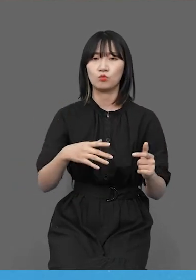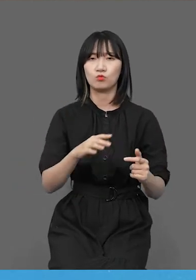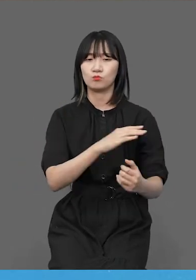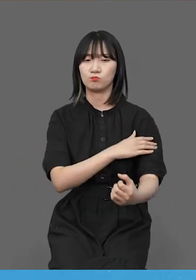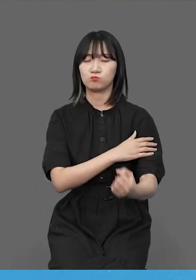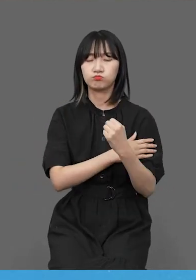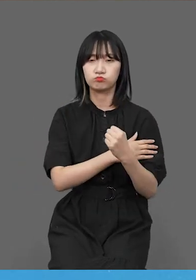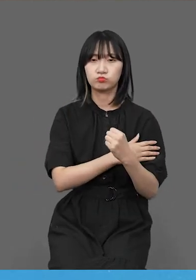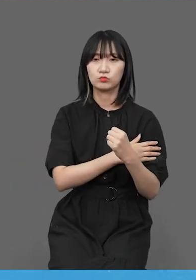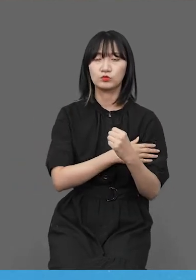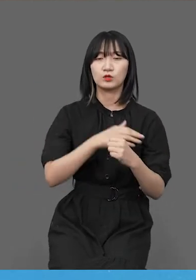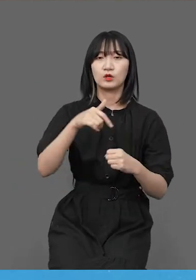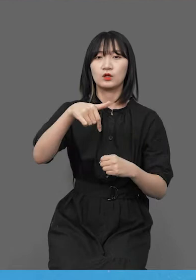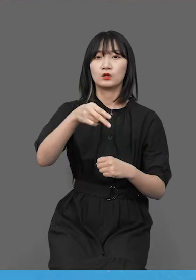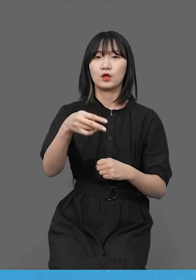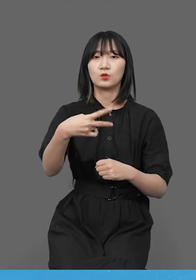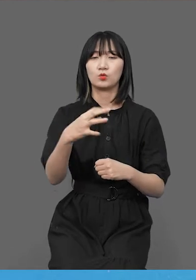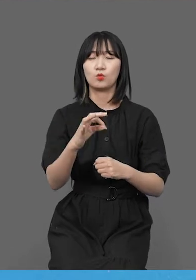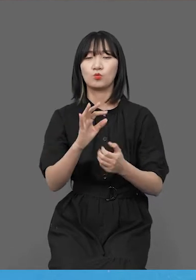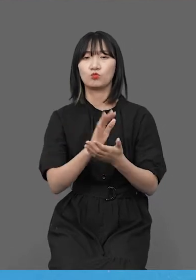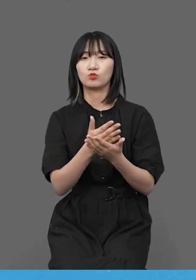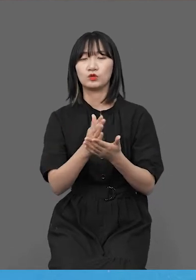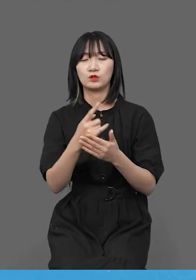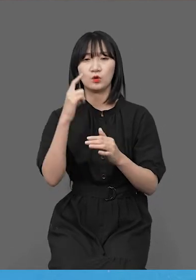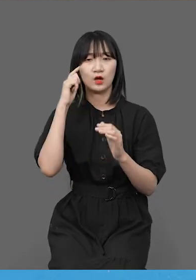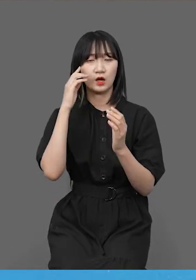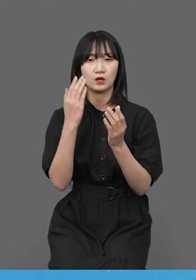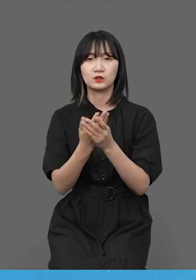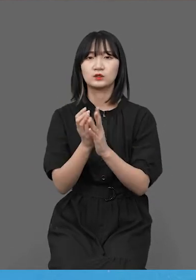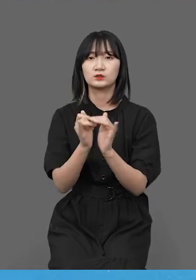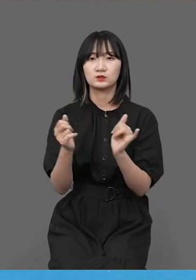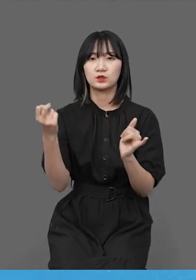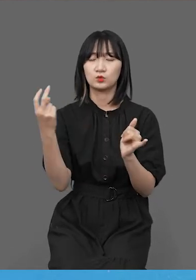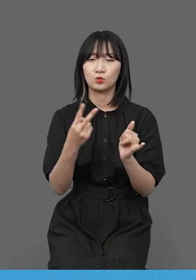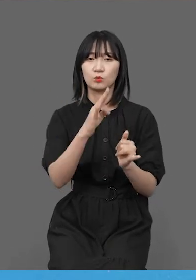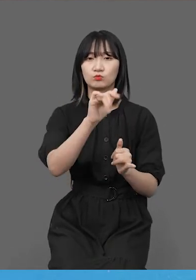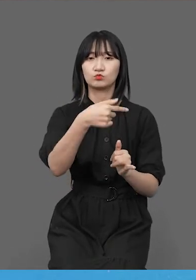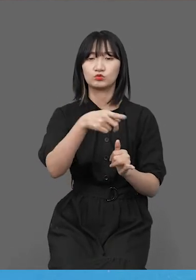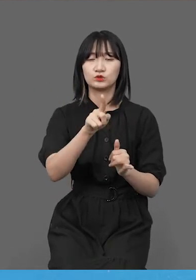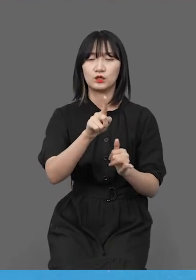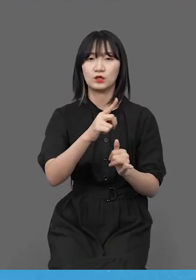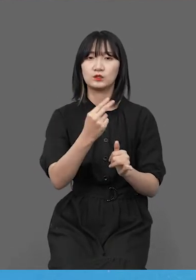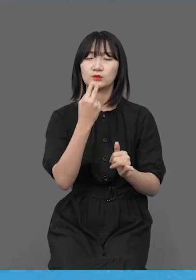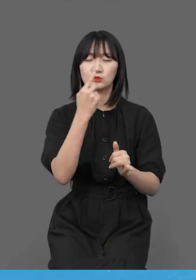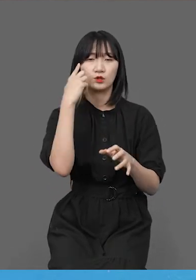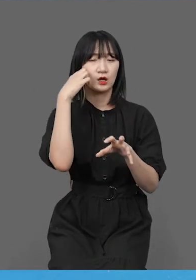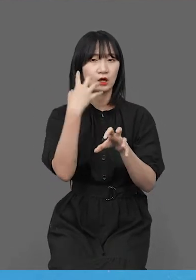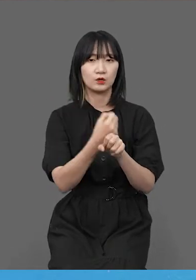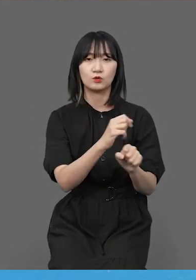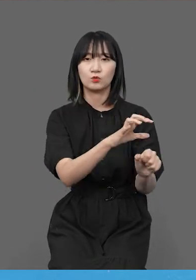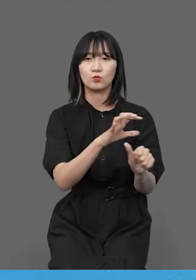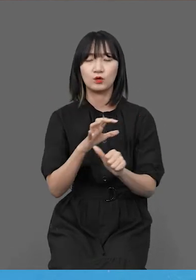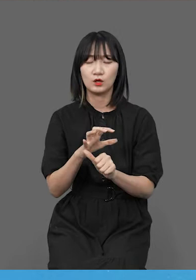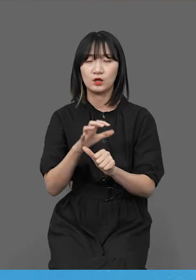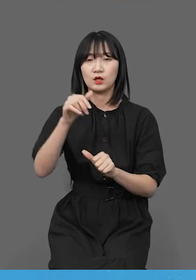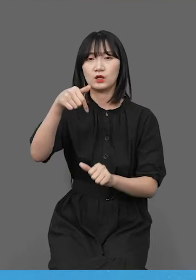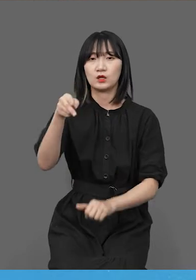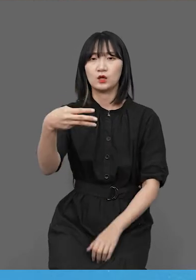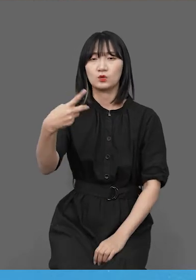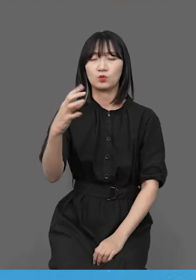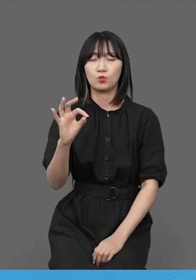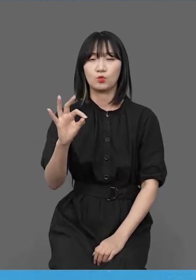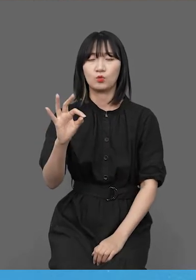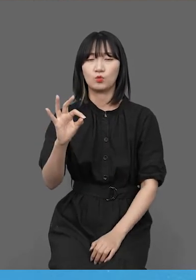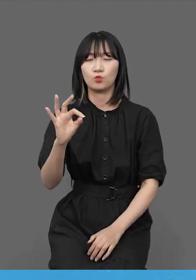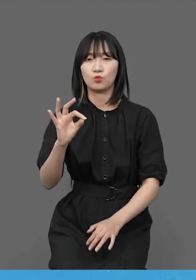권위의 계통 분류학자면서 분자 생물학을 툴로 사용해서 계통 분류학을 연구하시는 분입니다.